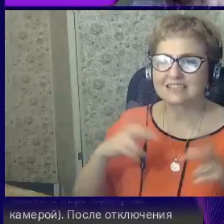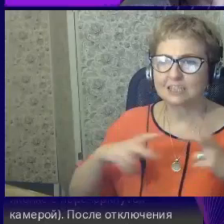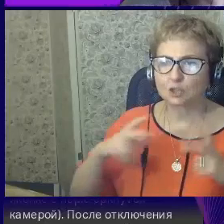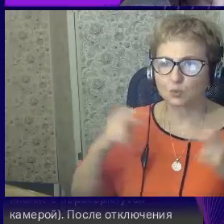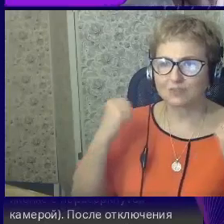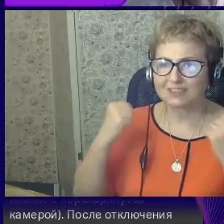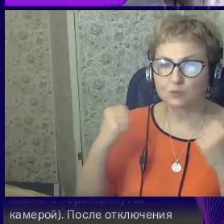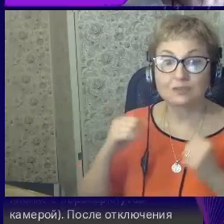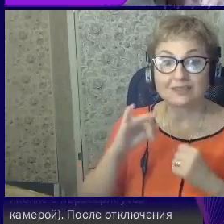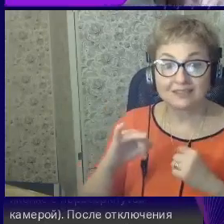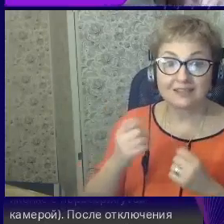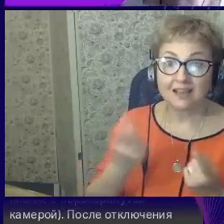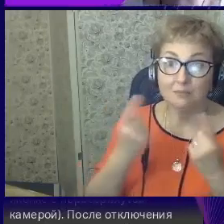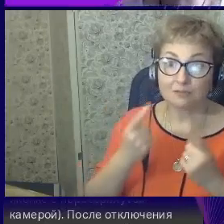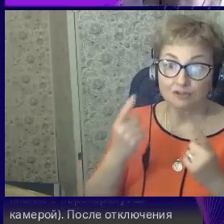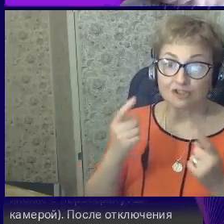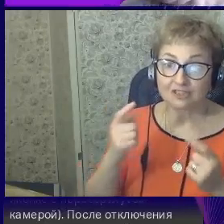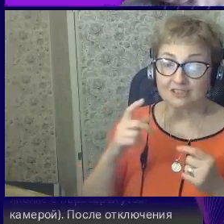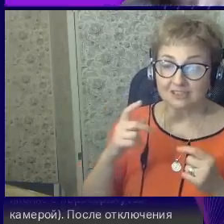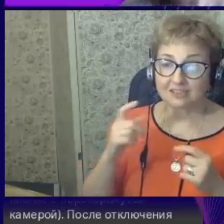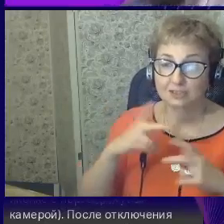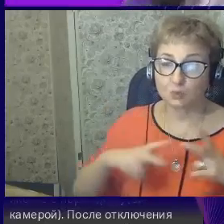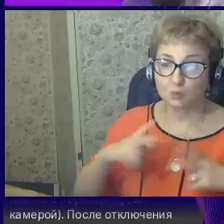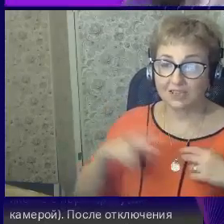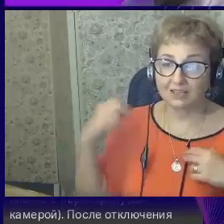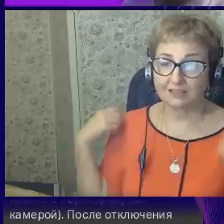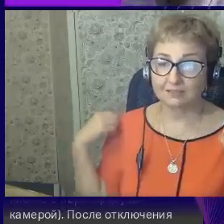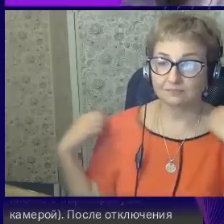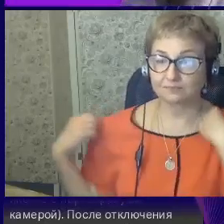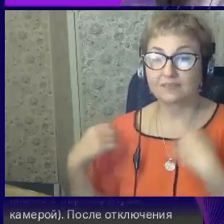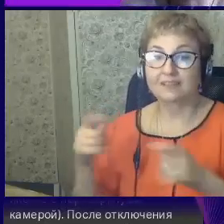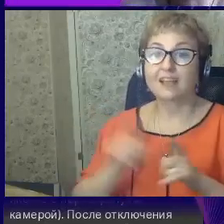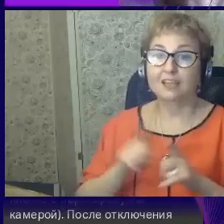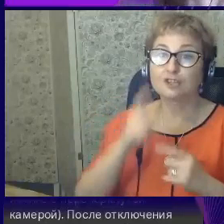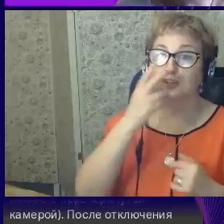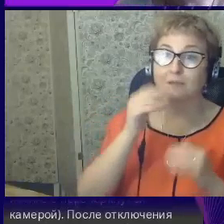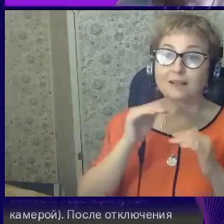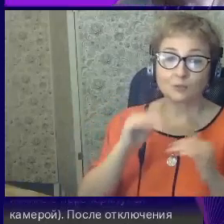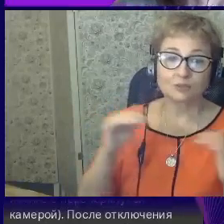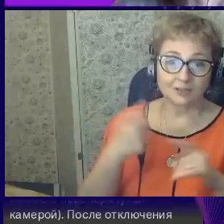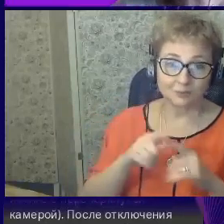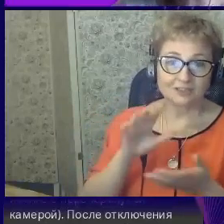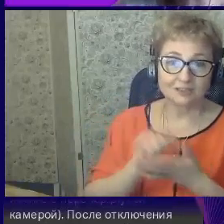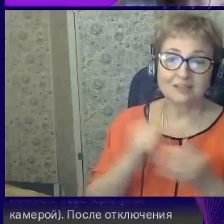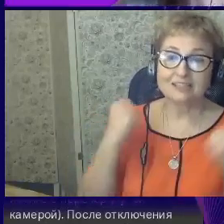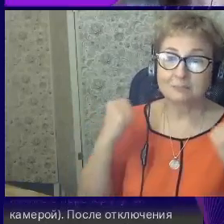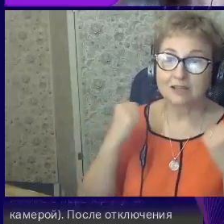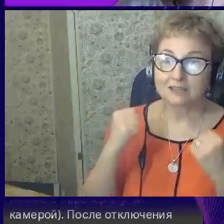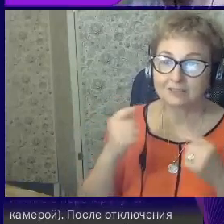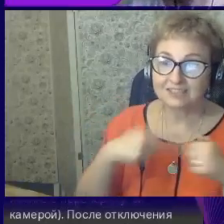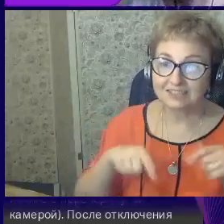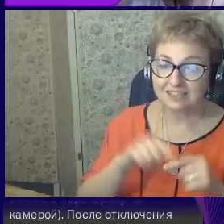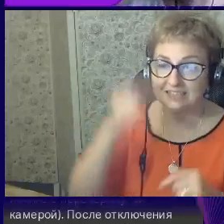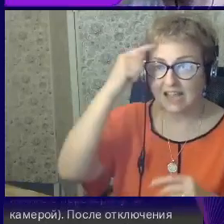физической культуры, вот, и обычные студенты, и, собственно говоря, такие же подростки, которые занимаются в спортивных секциях